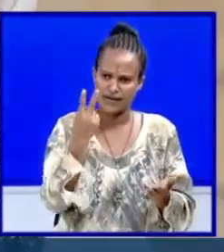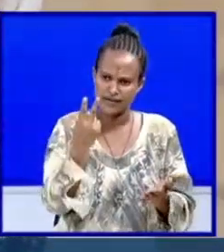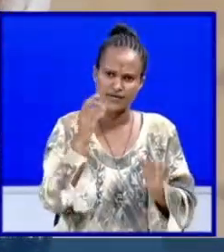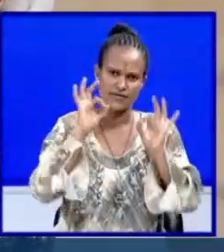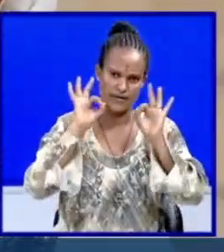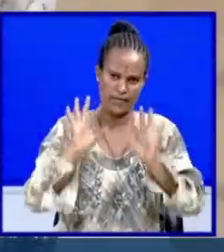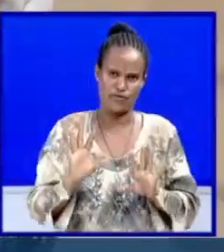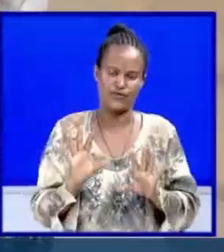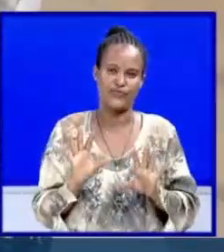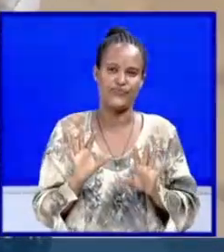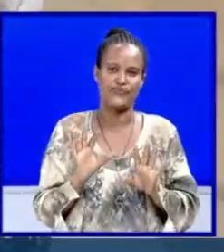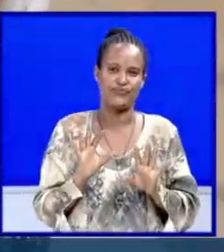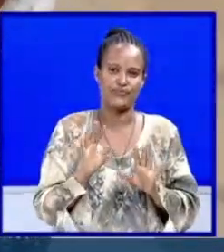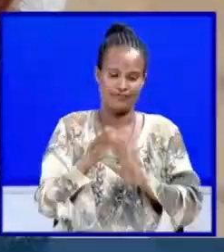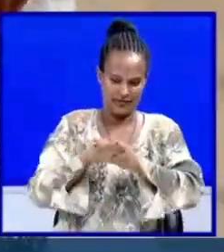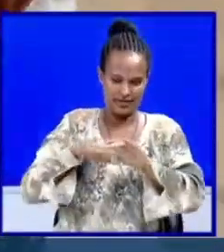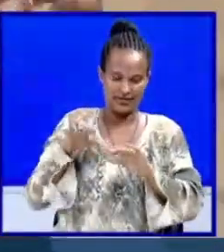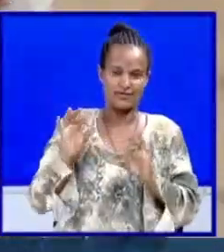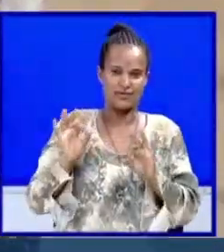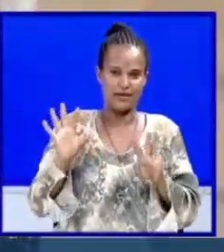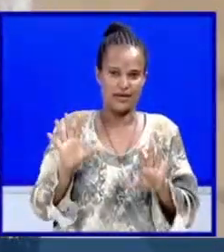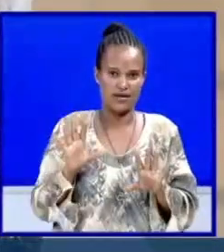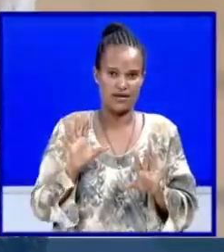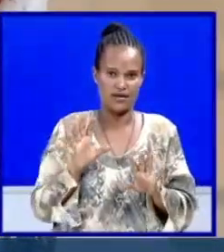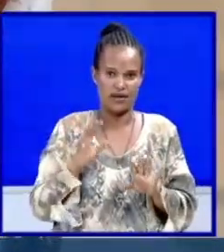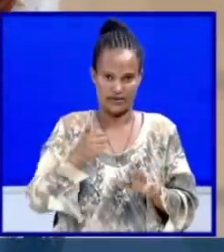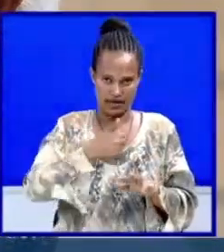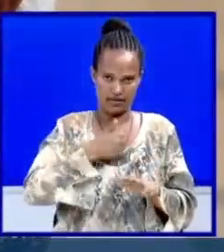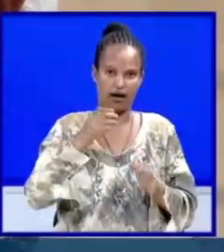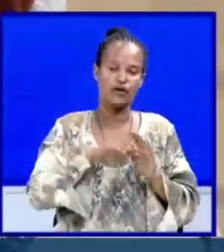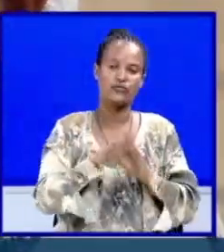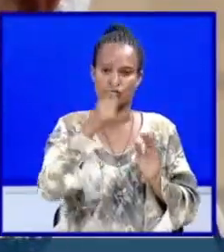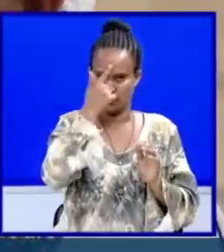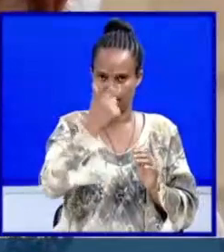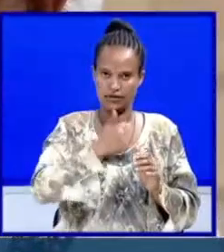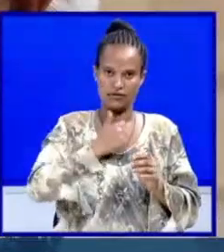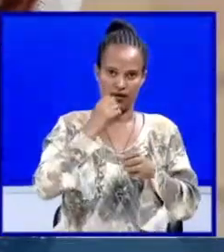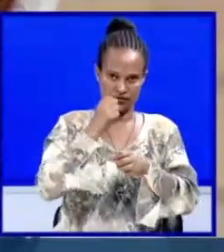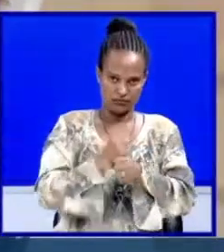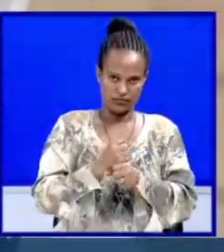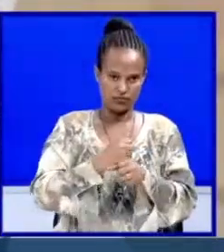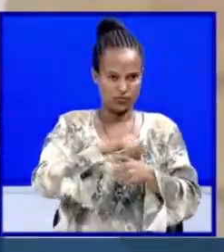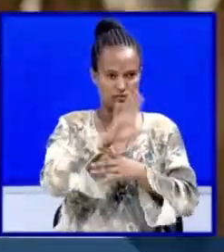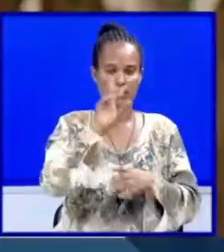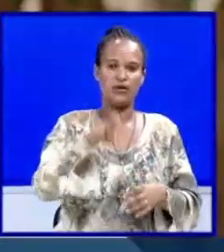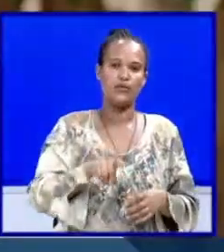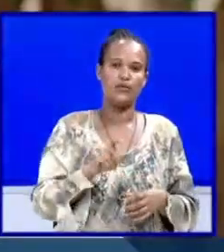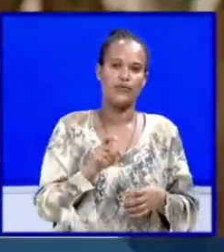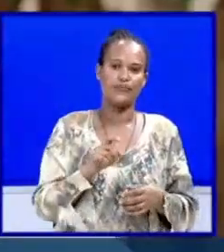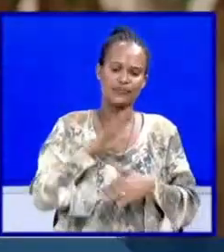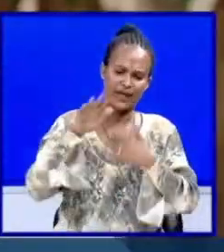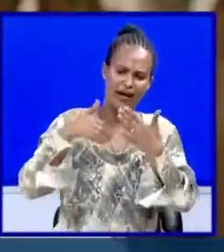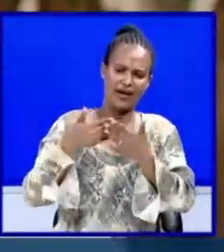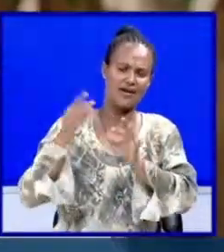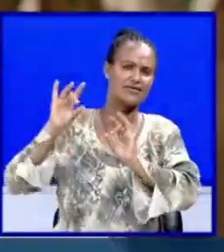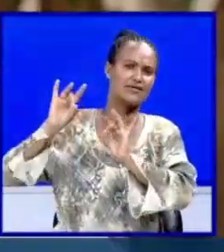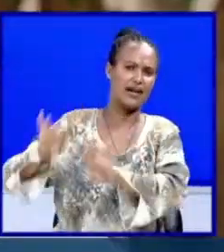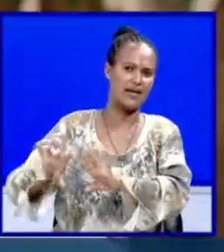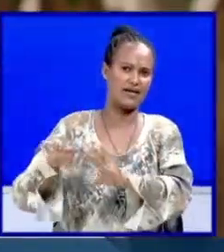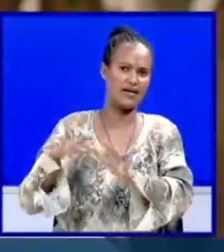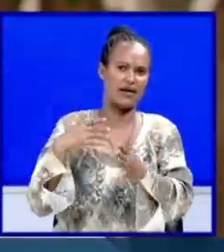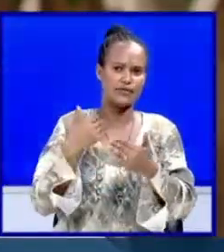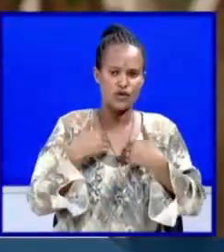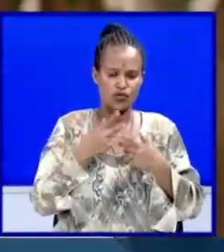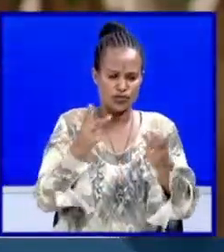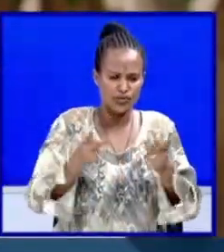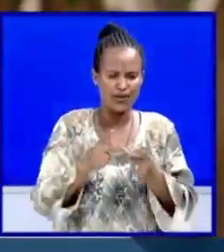የብሉ ድሕርሕር ዝበለ ላብ ናይ ንኣትዩ እምነትና ሒዙ ክወፅእ እየ ልምና ጠቕለላ ፀላኢ ኣብ ዘለዉ ቦታ